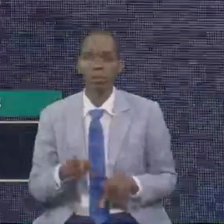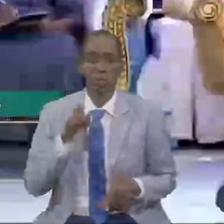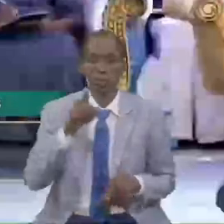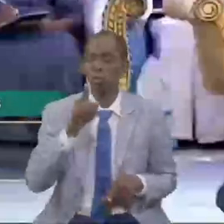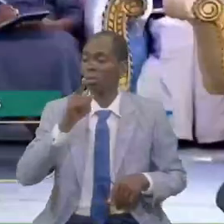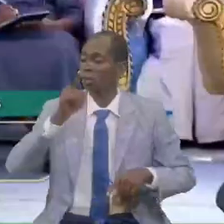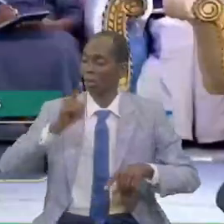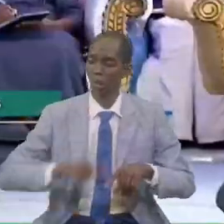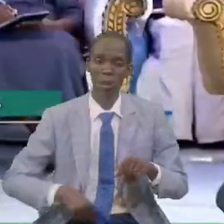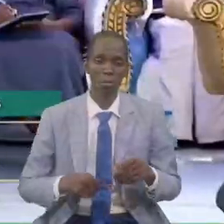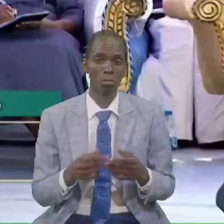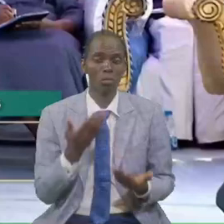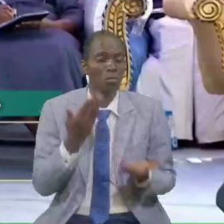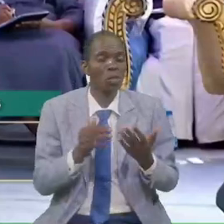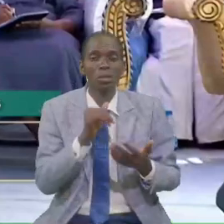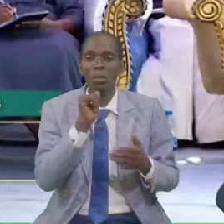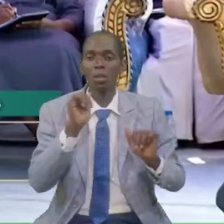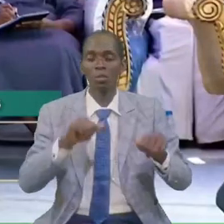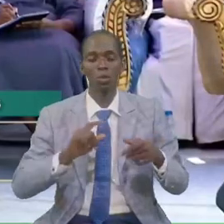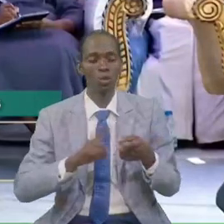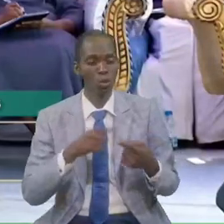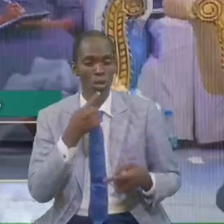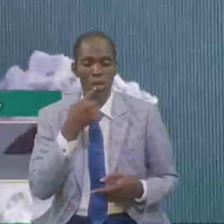On ne sait jamais.